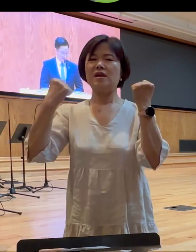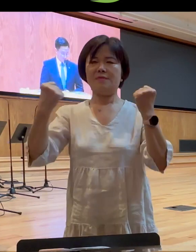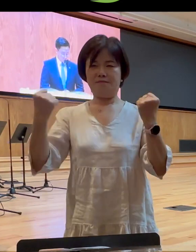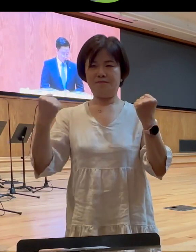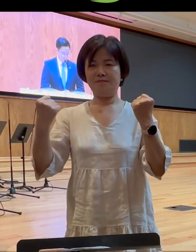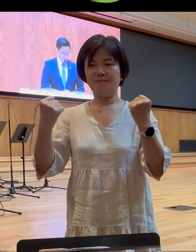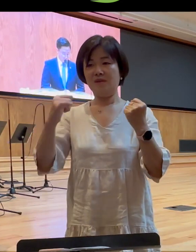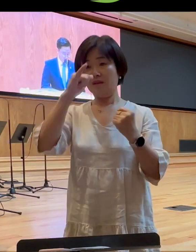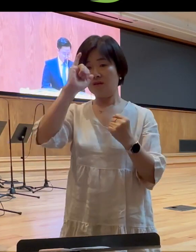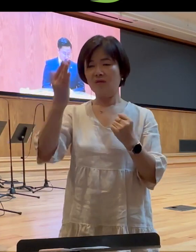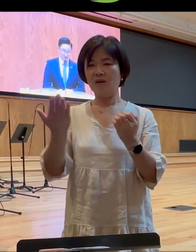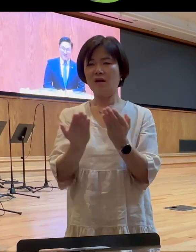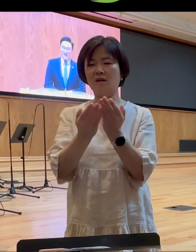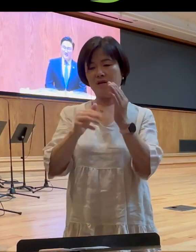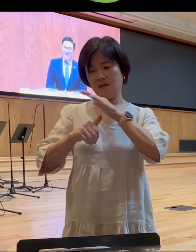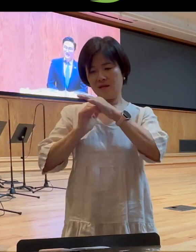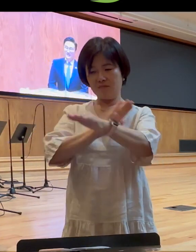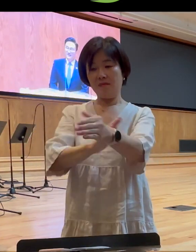합니다.